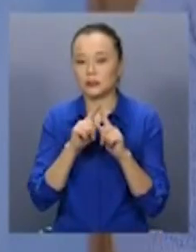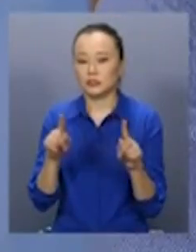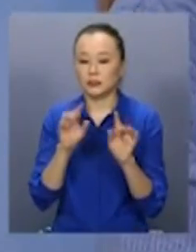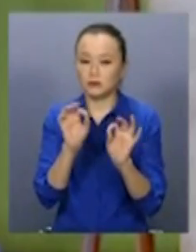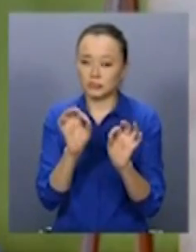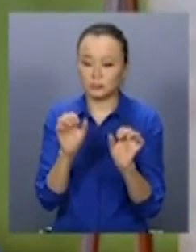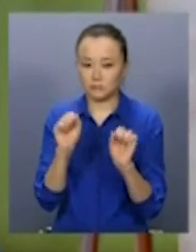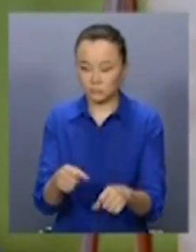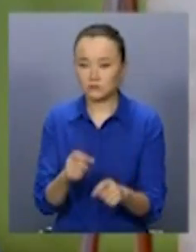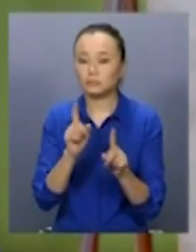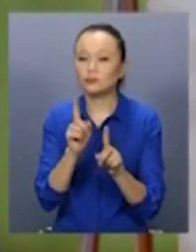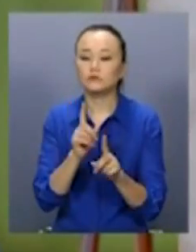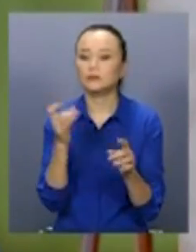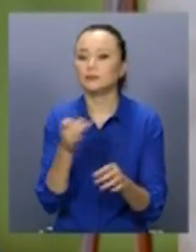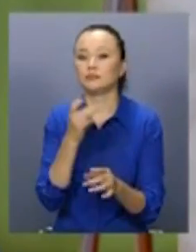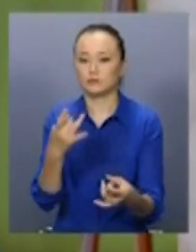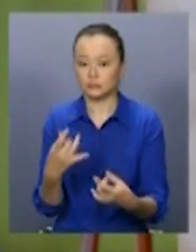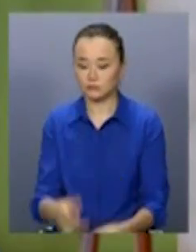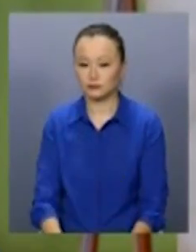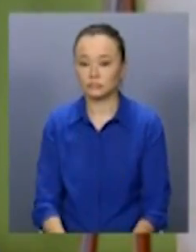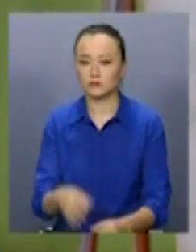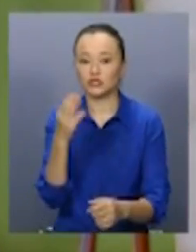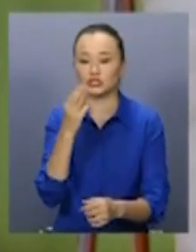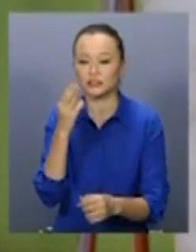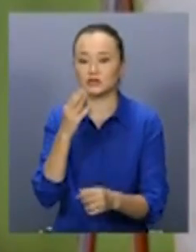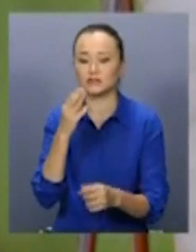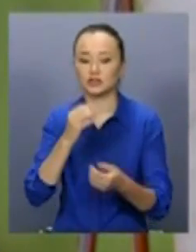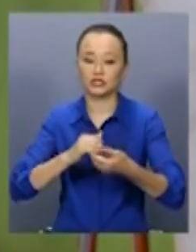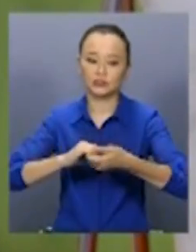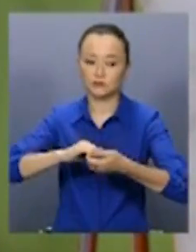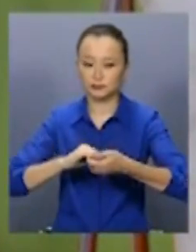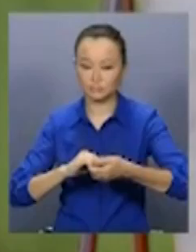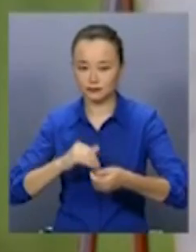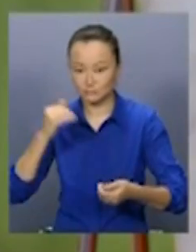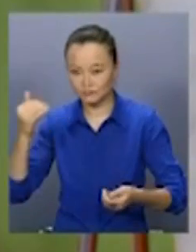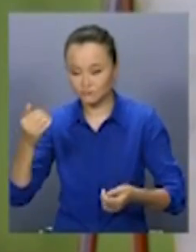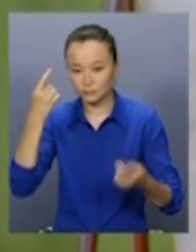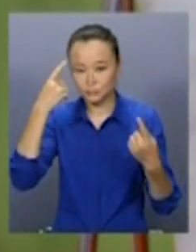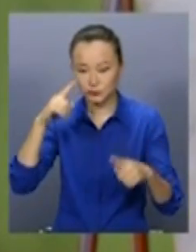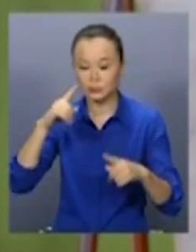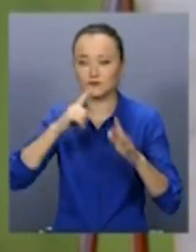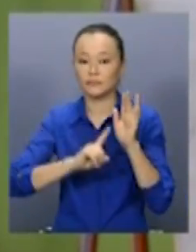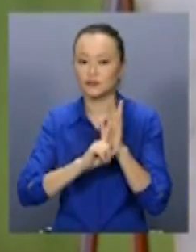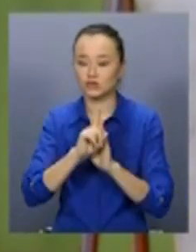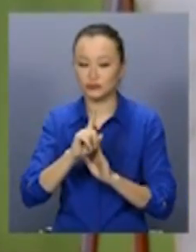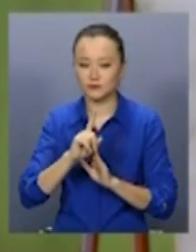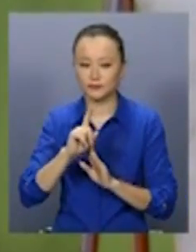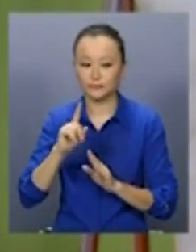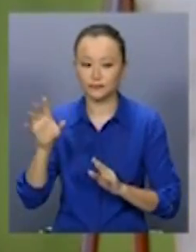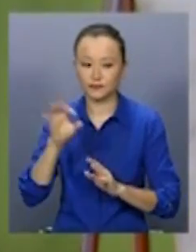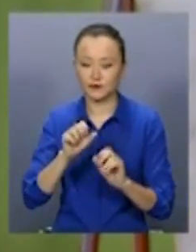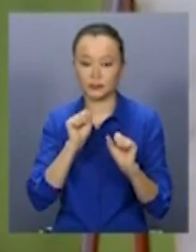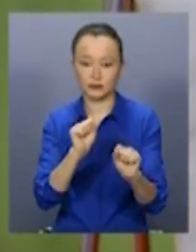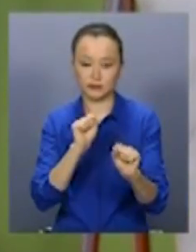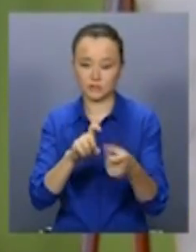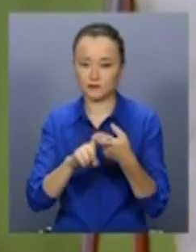өтсеңіз. Енді шығыс жекпе-жек өнері ол басында да барлығы қорғанысқа